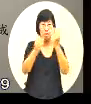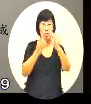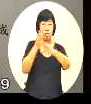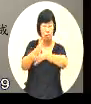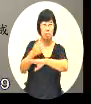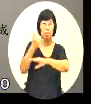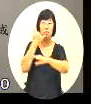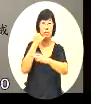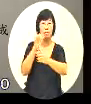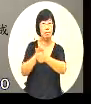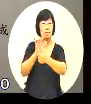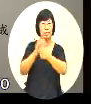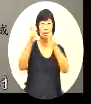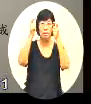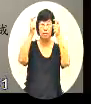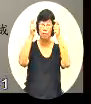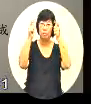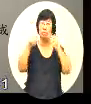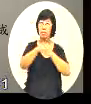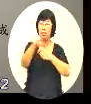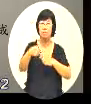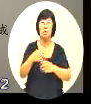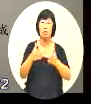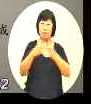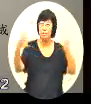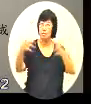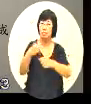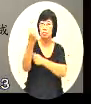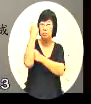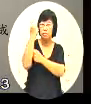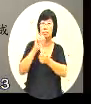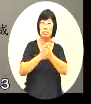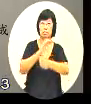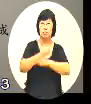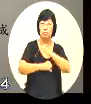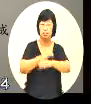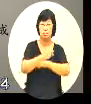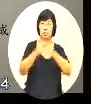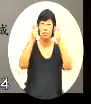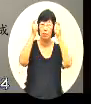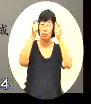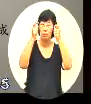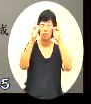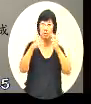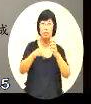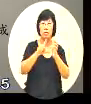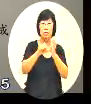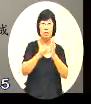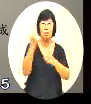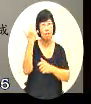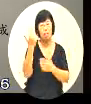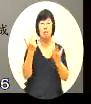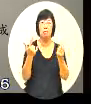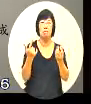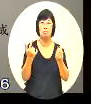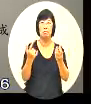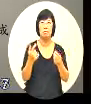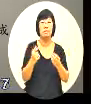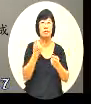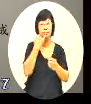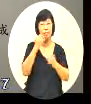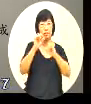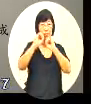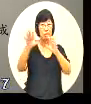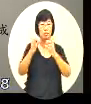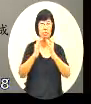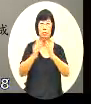雄能够好，我想都是我们共同要去努力去推动的。那么高雄也没有时间再等啊哈。那么我也呼吁市长能够